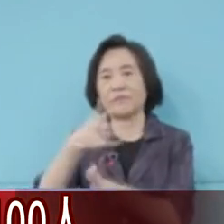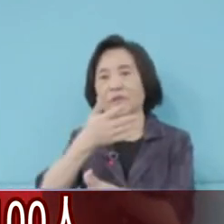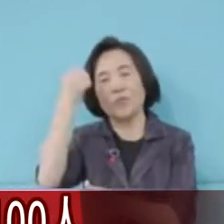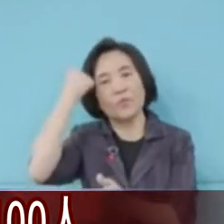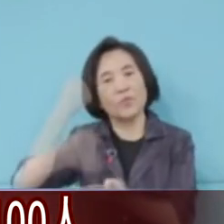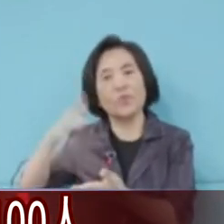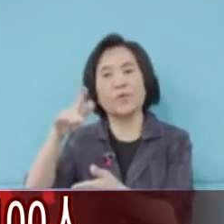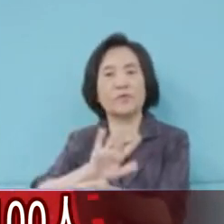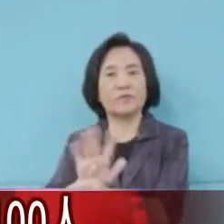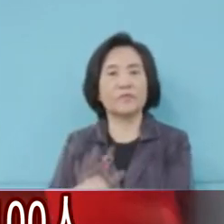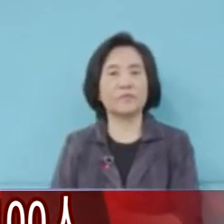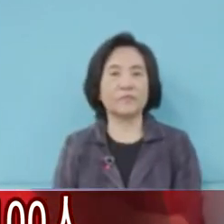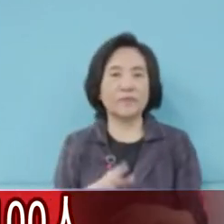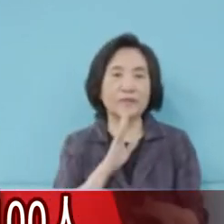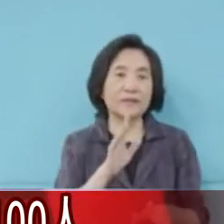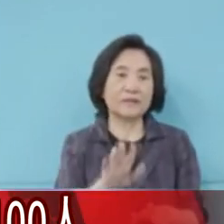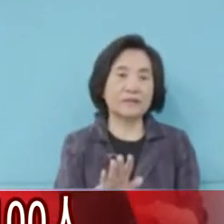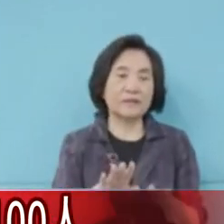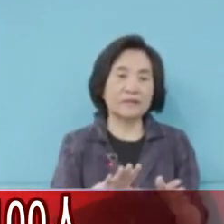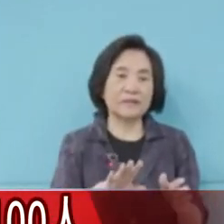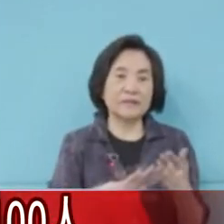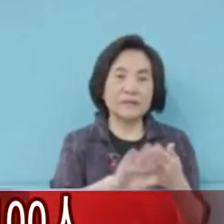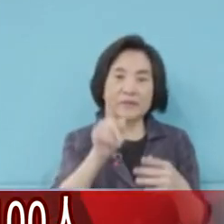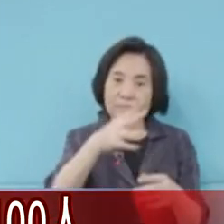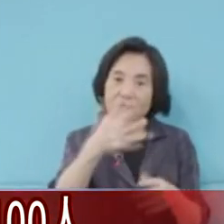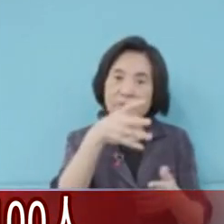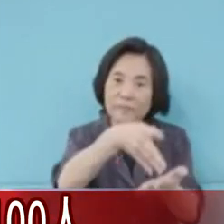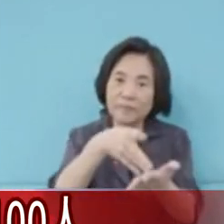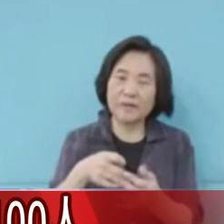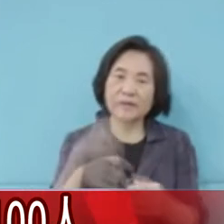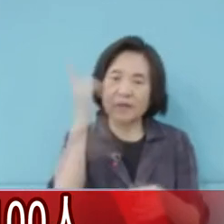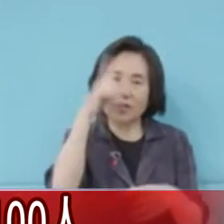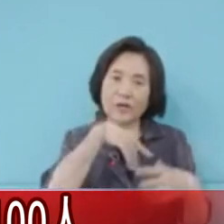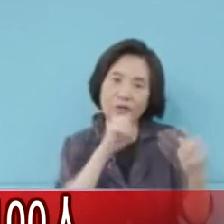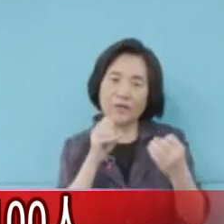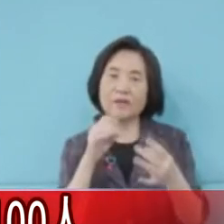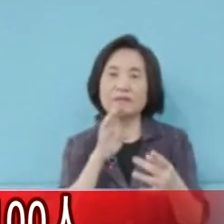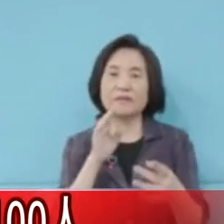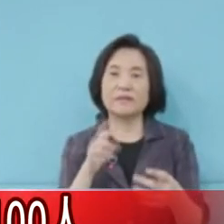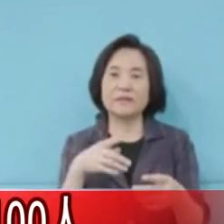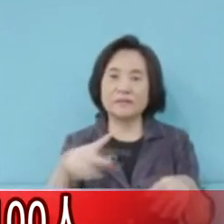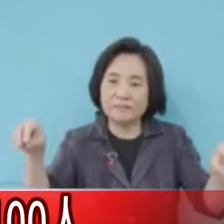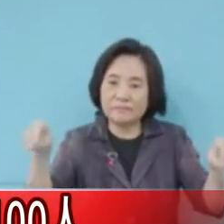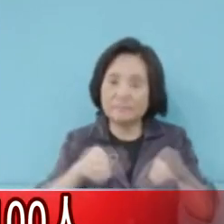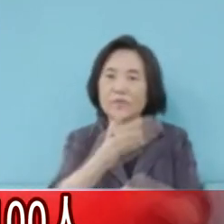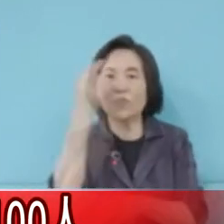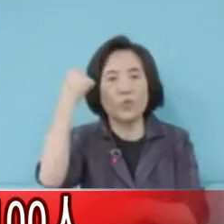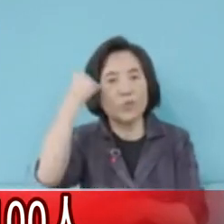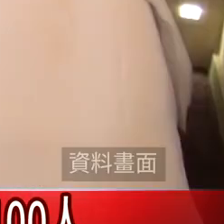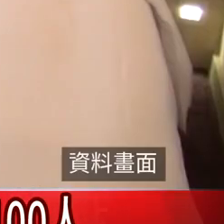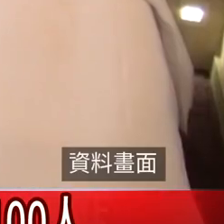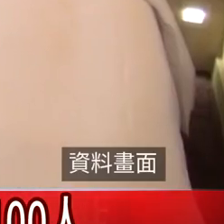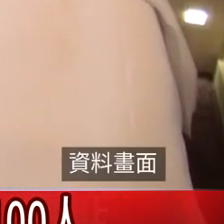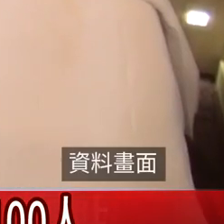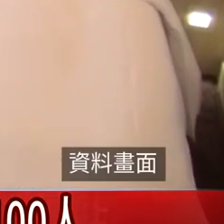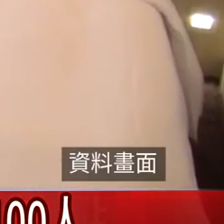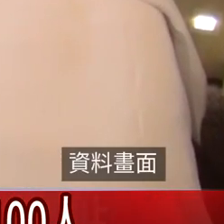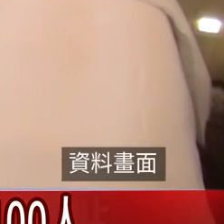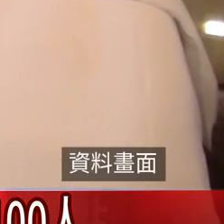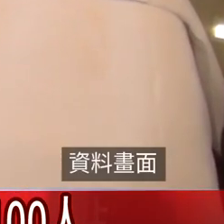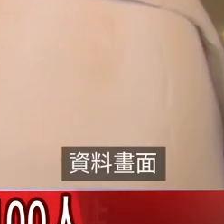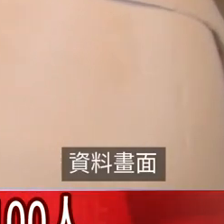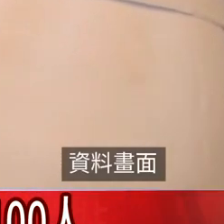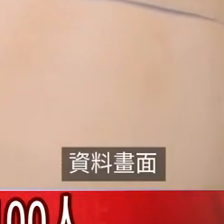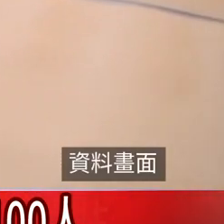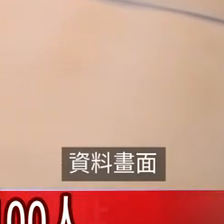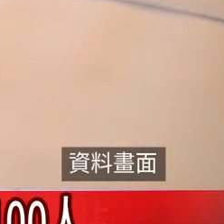员目前来报名的大概有1800位，那也是一样需要面试，也媒合各个旅馆跟他们的合作的关系到